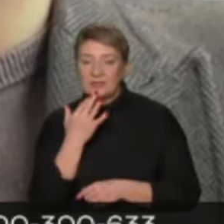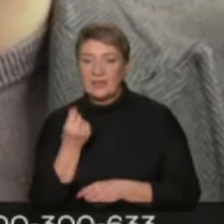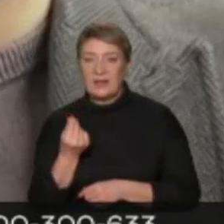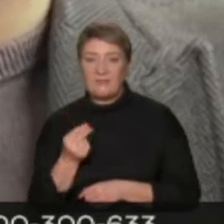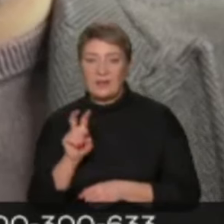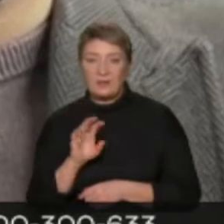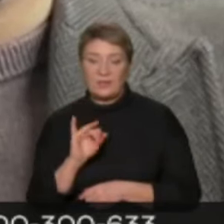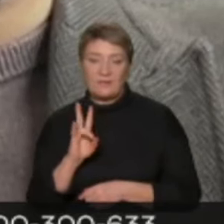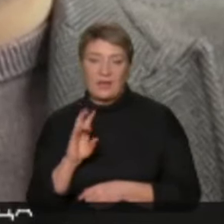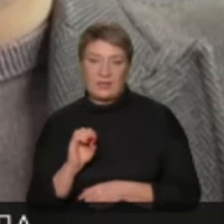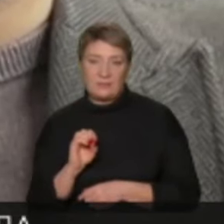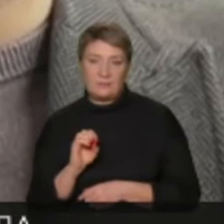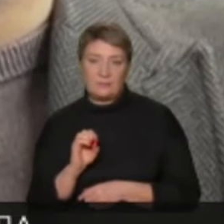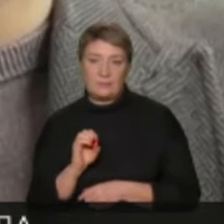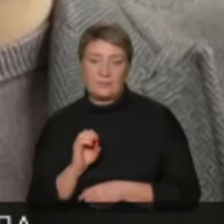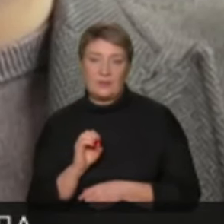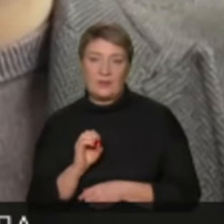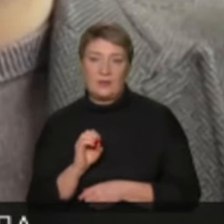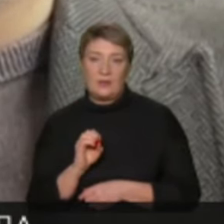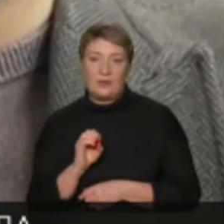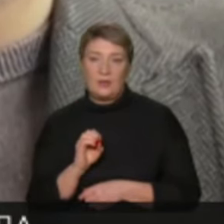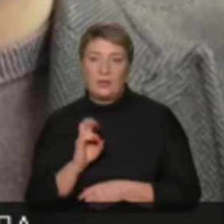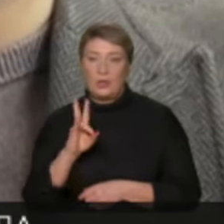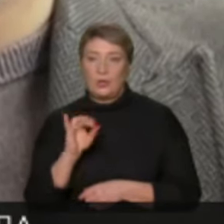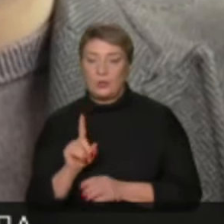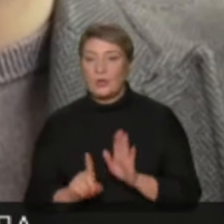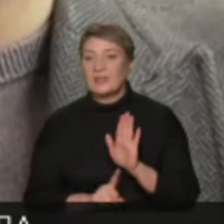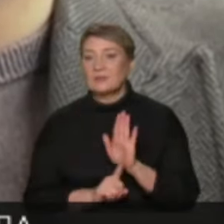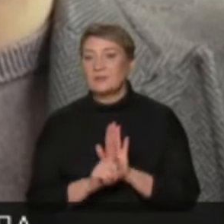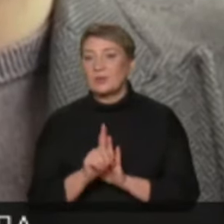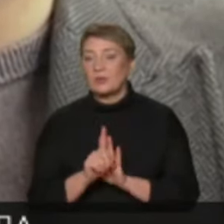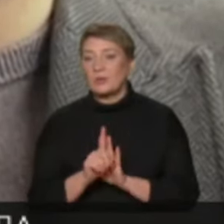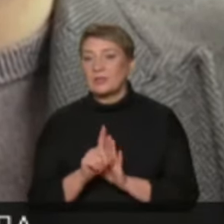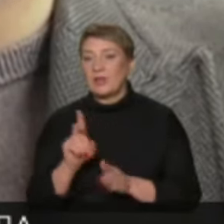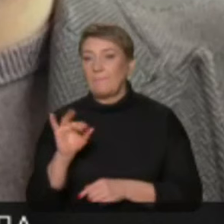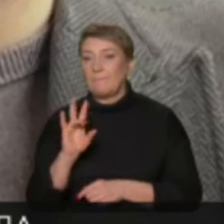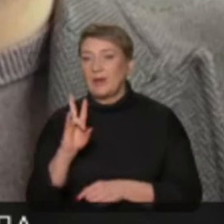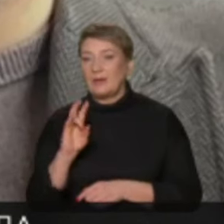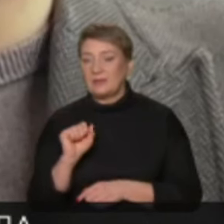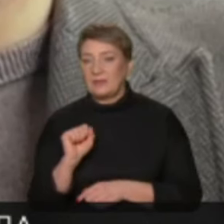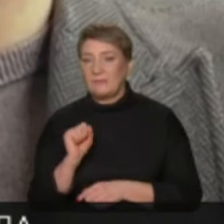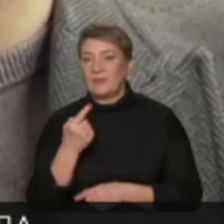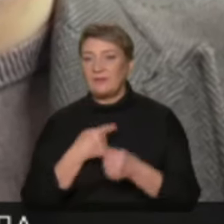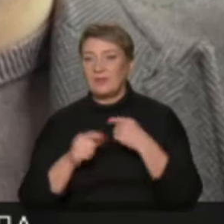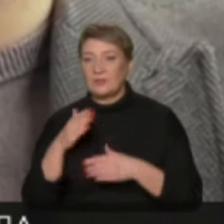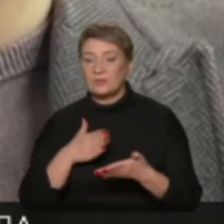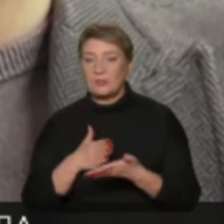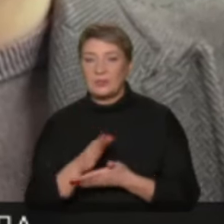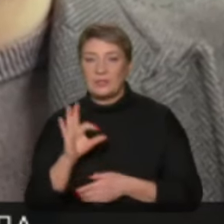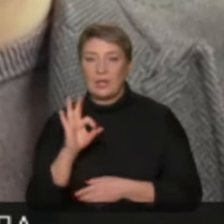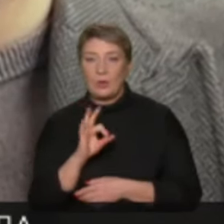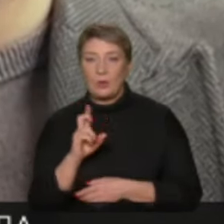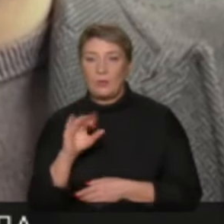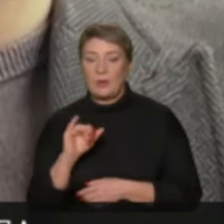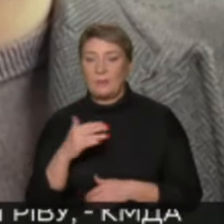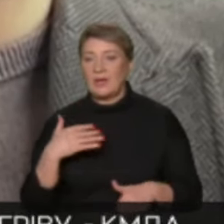Иране. Но с приходом Байдена он вернулся к политике Обамы,